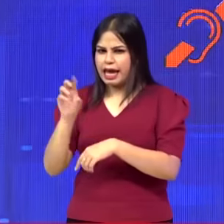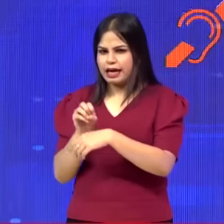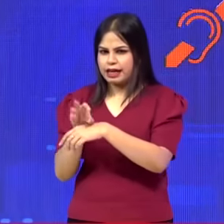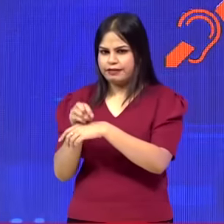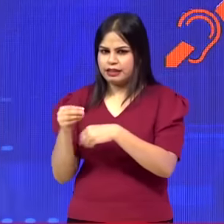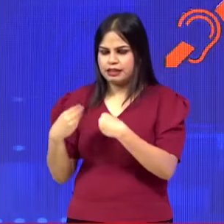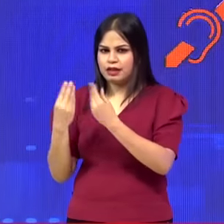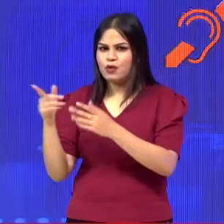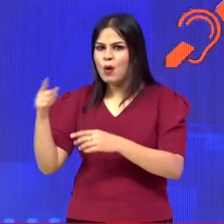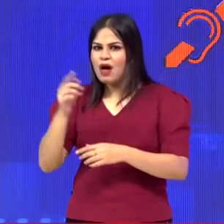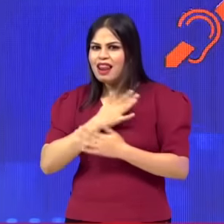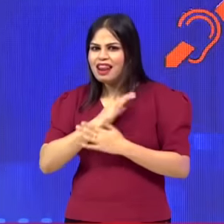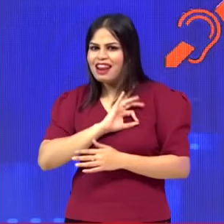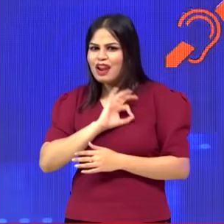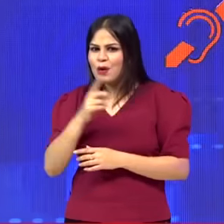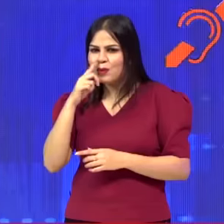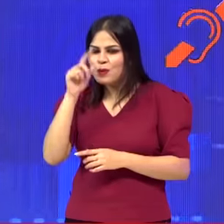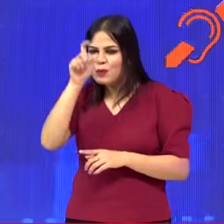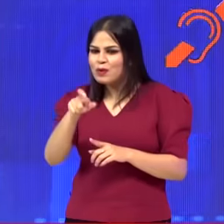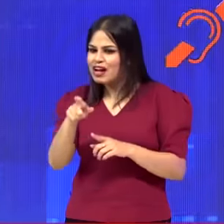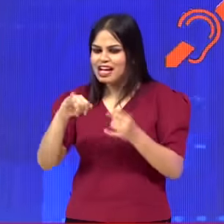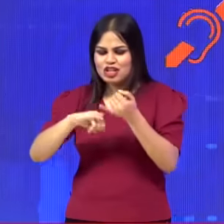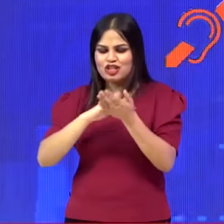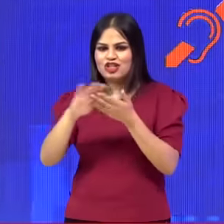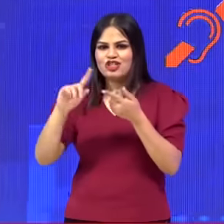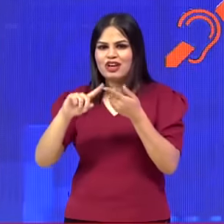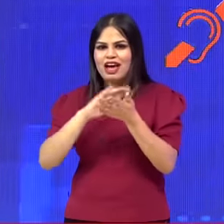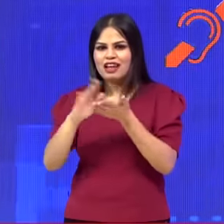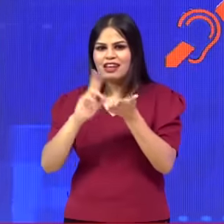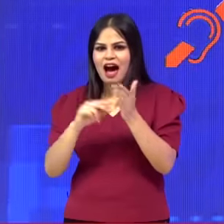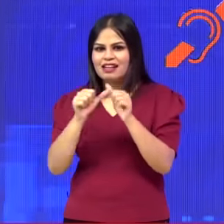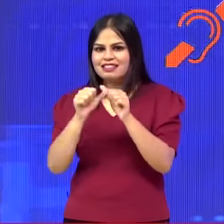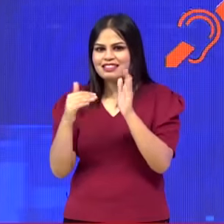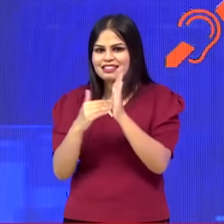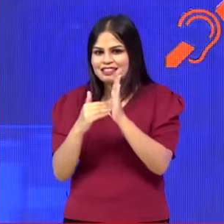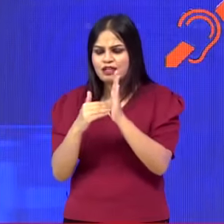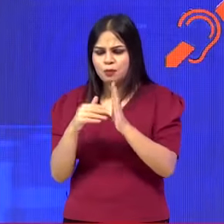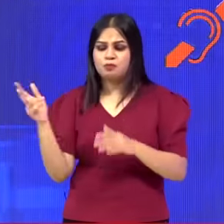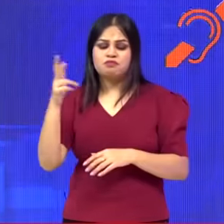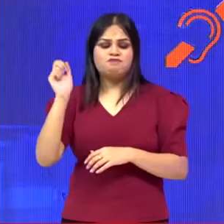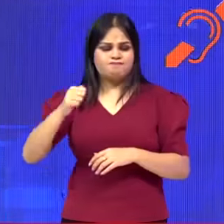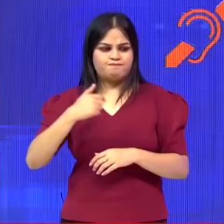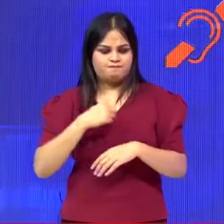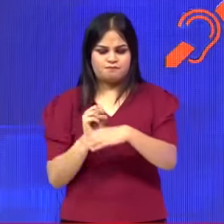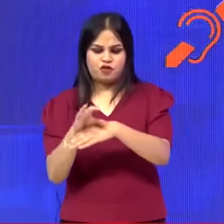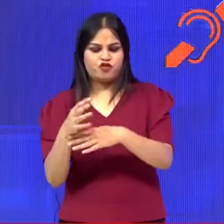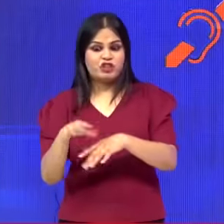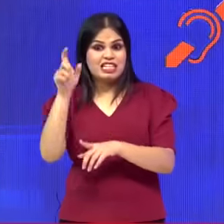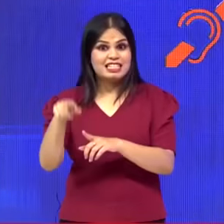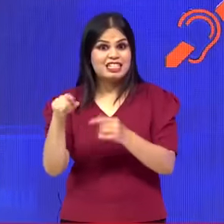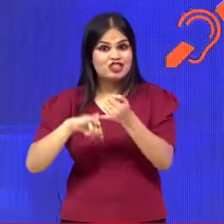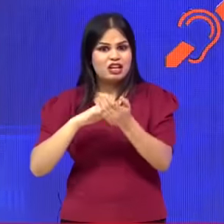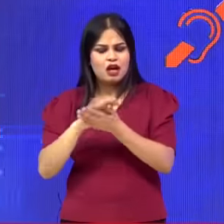आपकी वो फेवरेट है शहनाज गिल। हाँ, मैंने उनको एडवाइस किया कि मूव ऑन, कि अभी